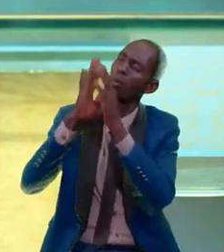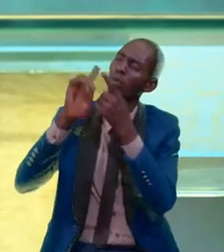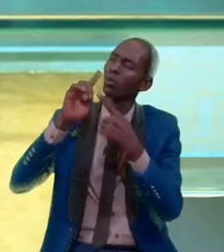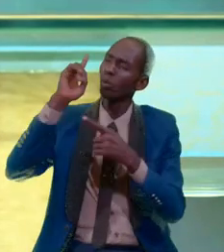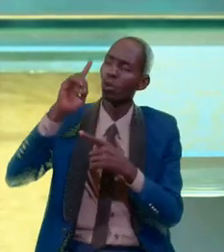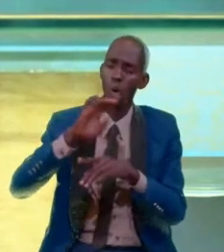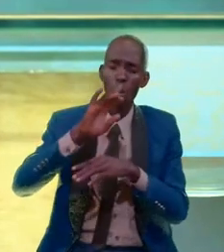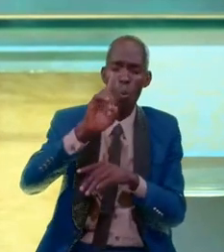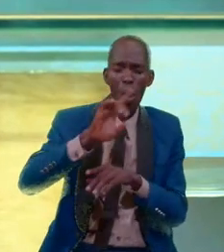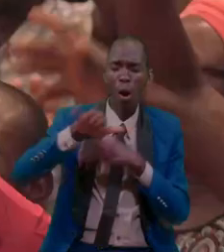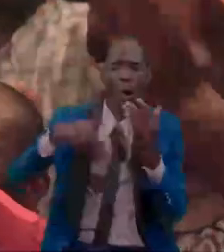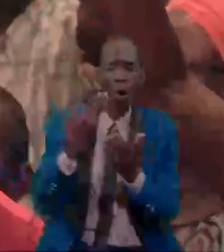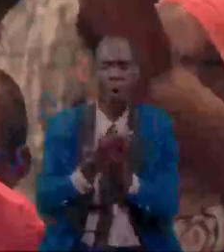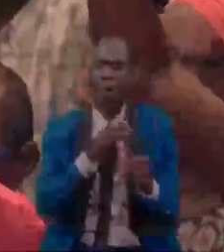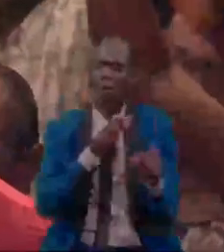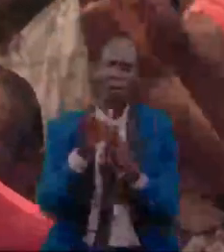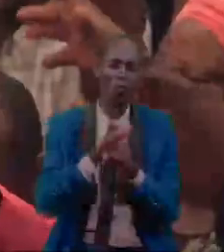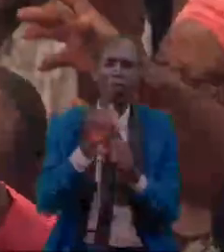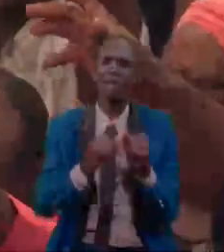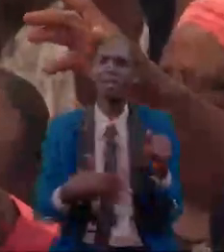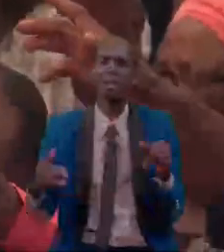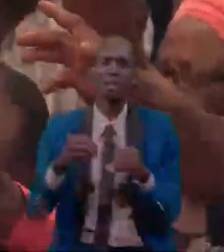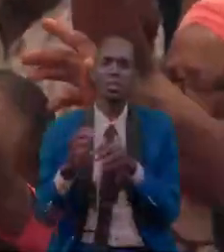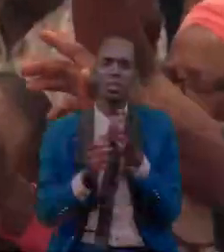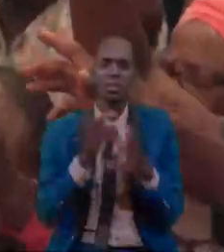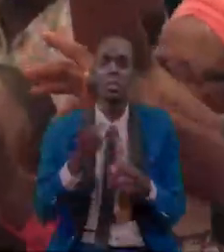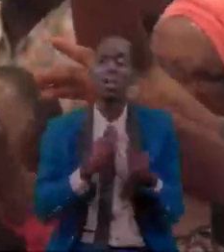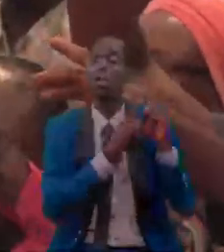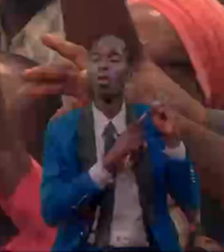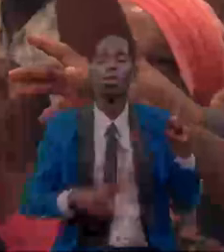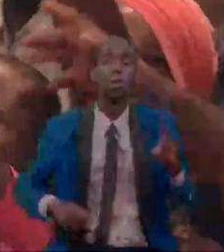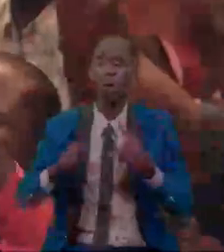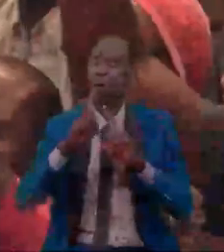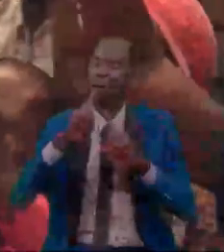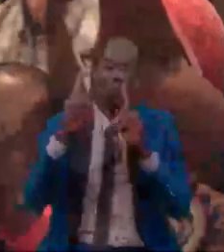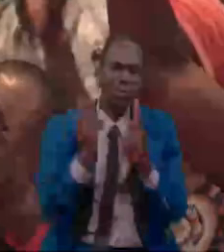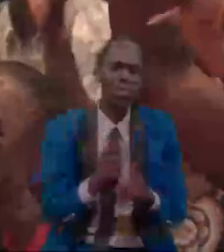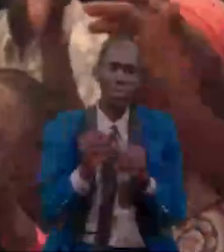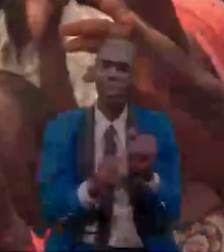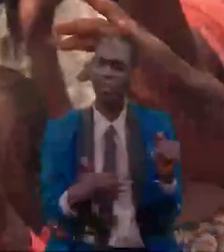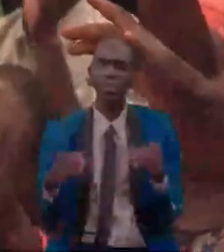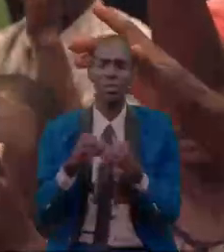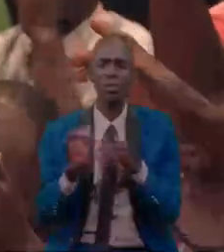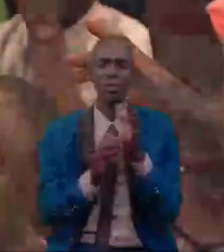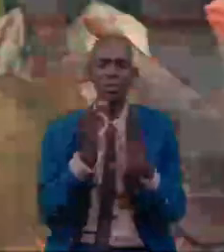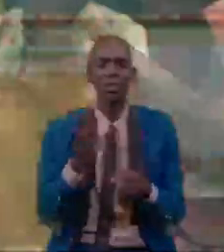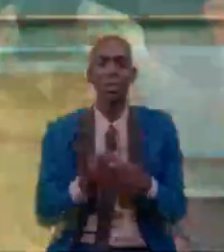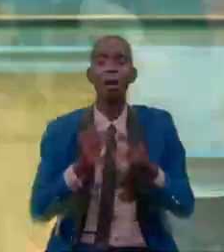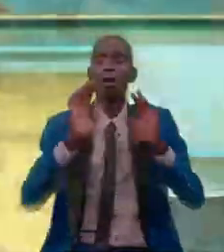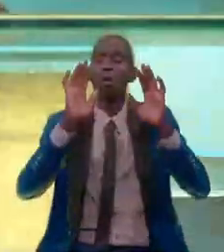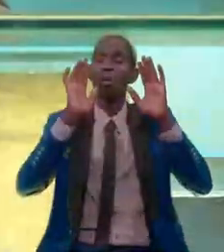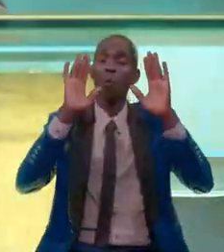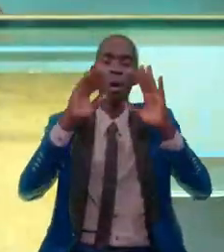soir, accomplis tout, Seigneur, accomplis toutes choses.